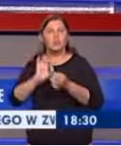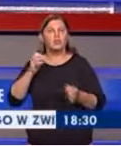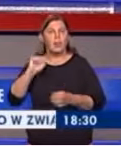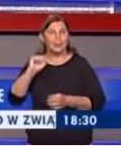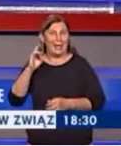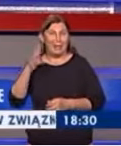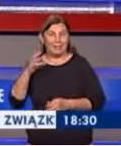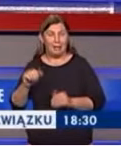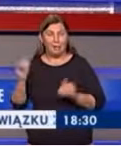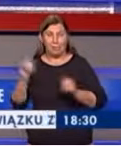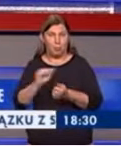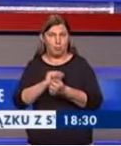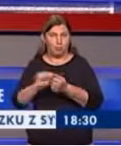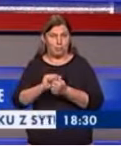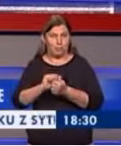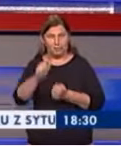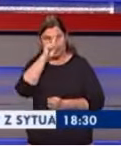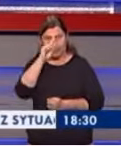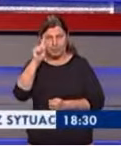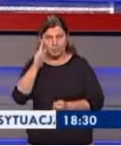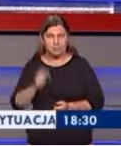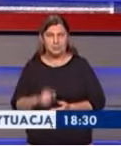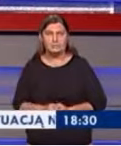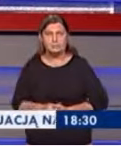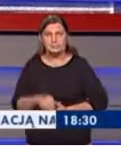algi mogą być szkodliwe dla ludzi?